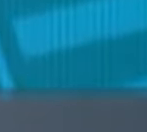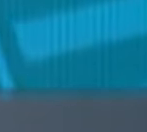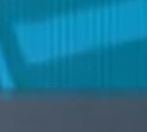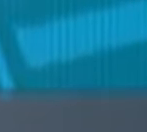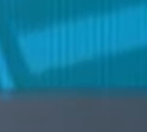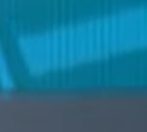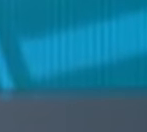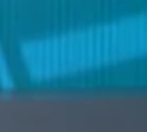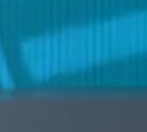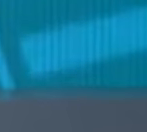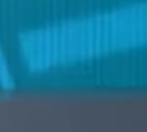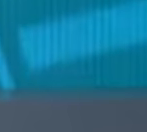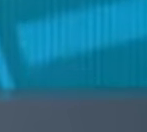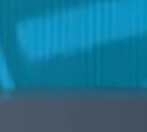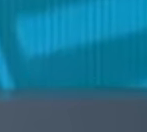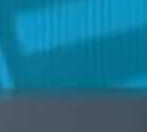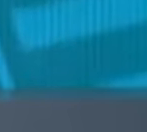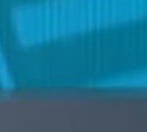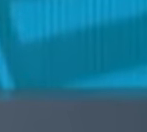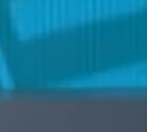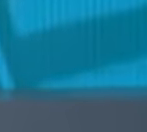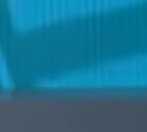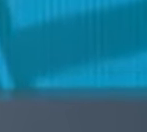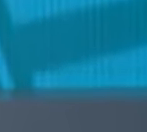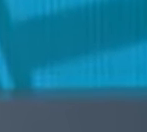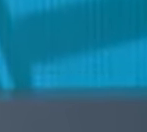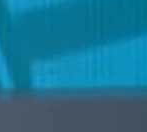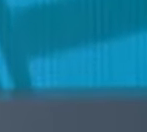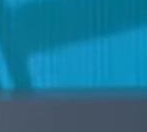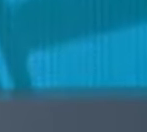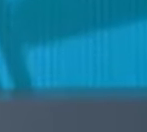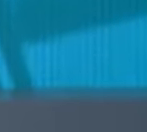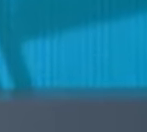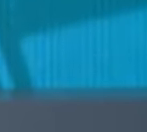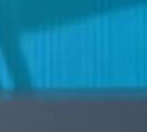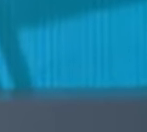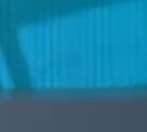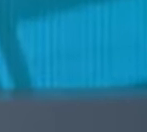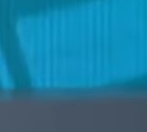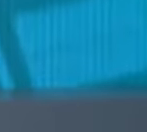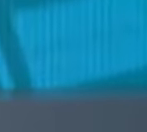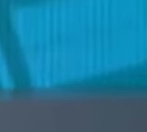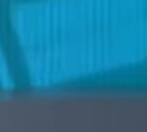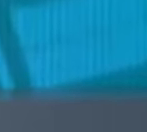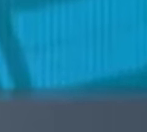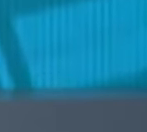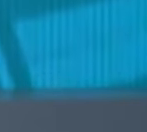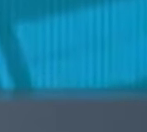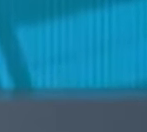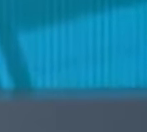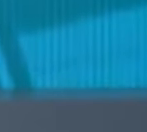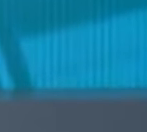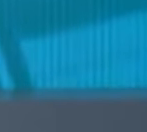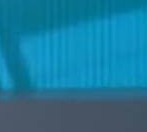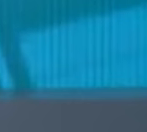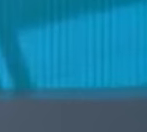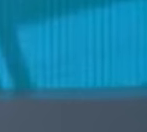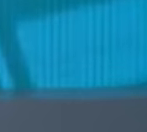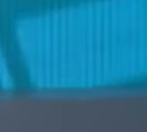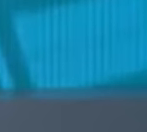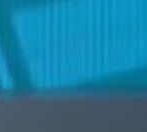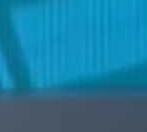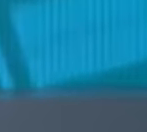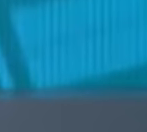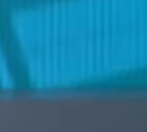ko kasi sa dami ko napapanood na video sa inyo, sir. Kasi followers nyo ako, sir. Kayo lang ang libangan ko sa